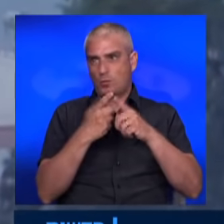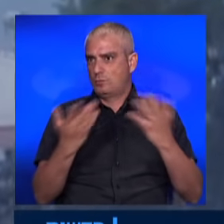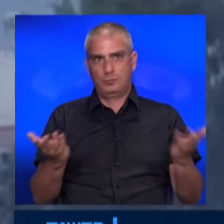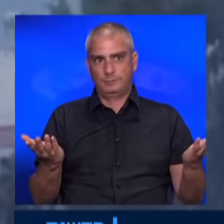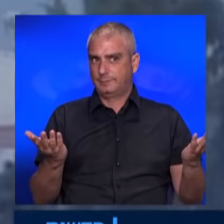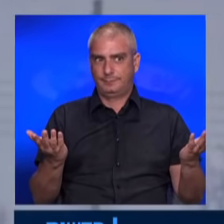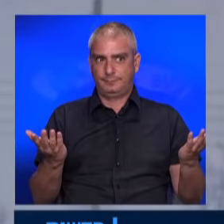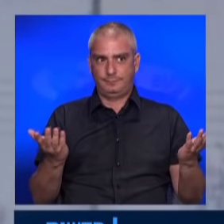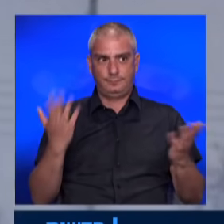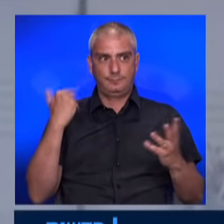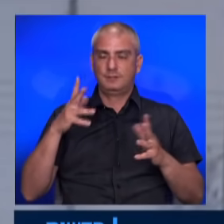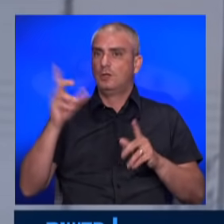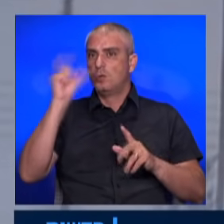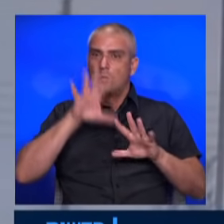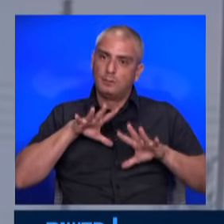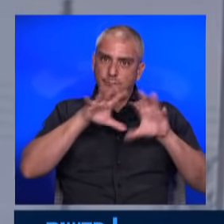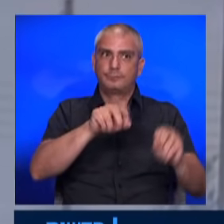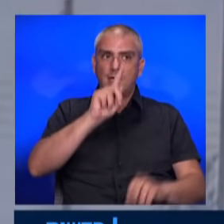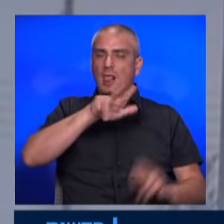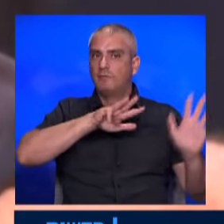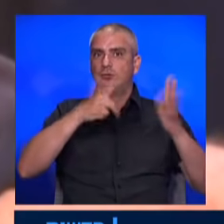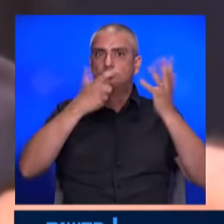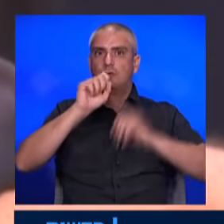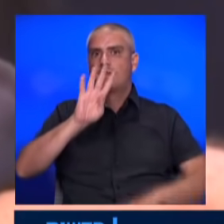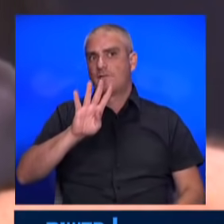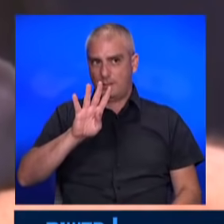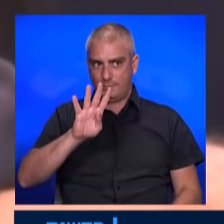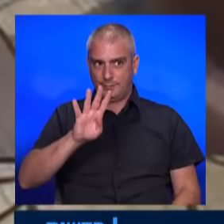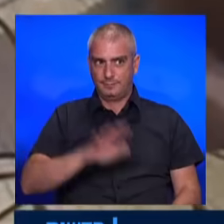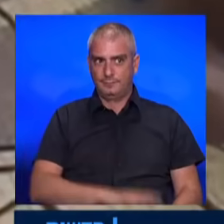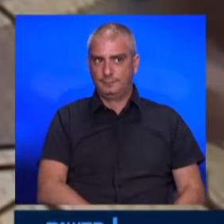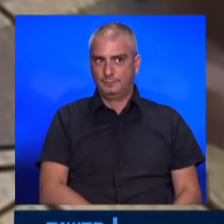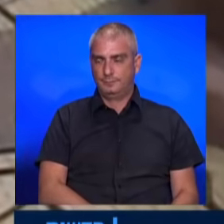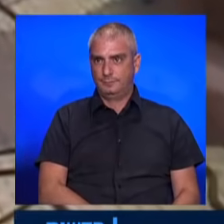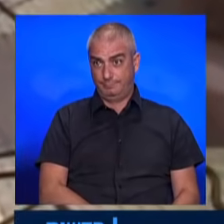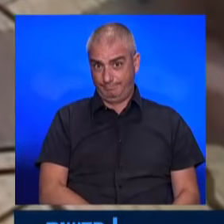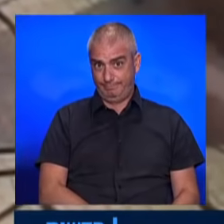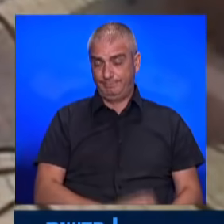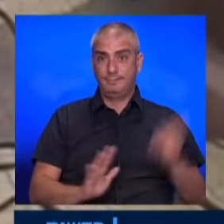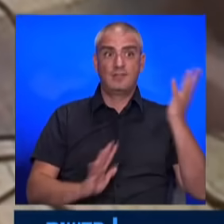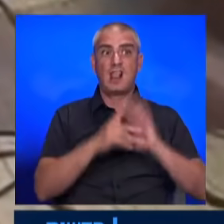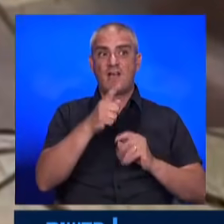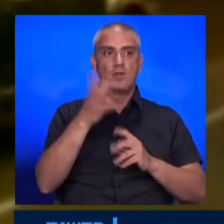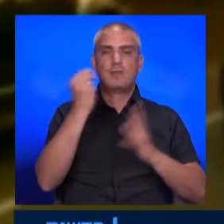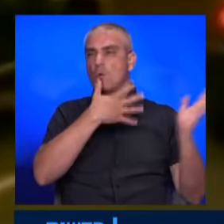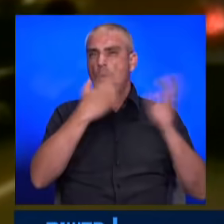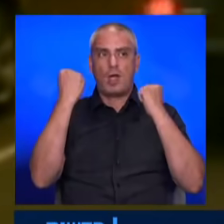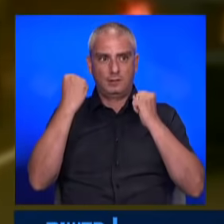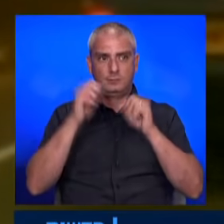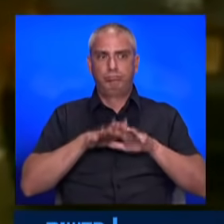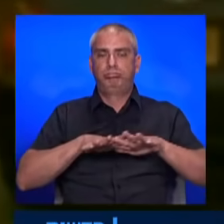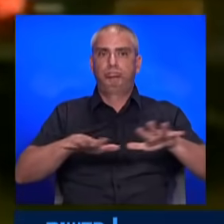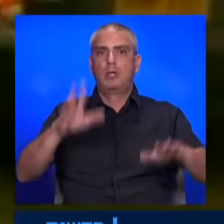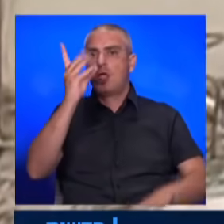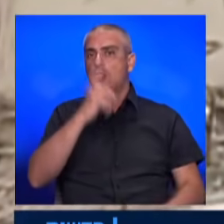איפירקסה פרויבומנו, פלין טיס פריודו טיס איזבוליס, תוכי 1974. הלהבות בגיבוי רוחות חזקות התפשטו בדרום